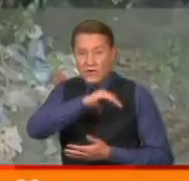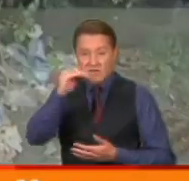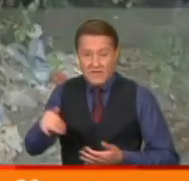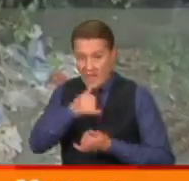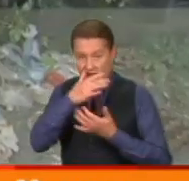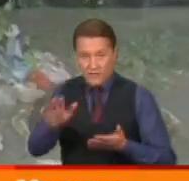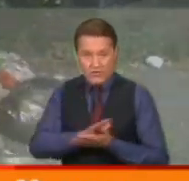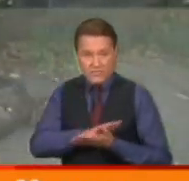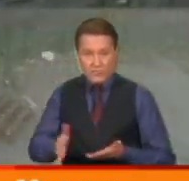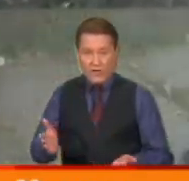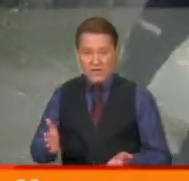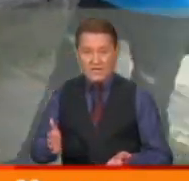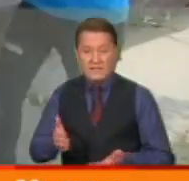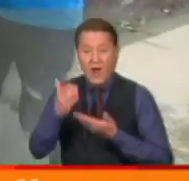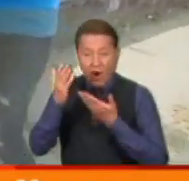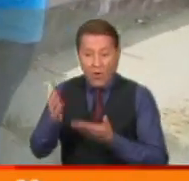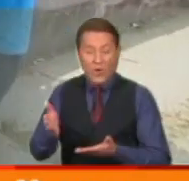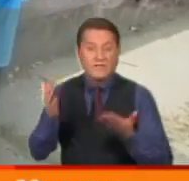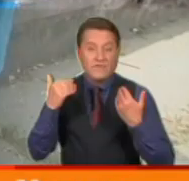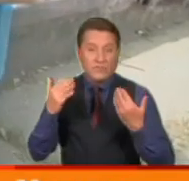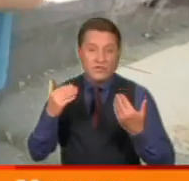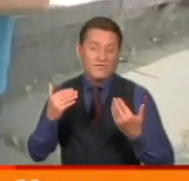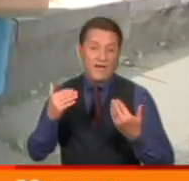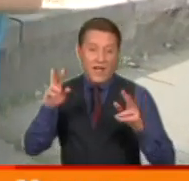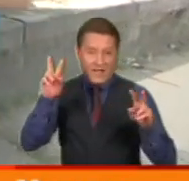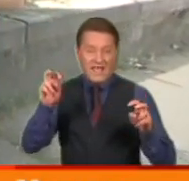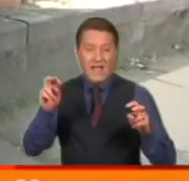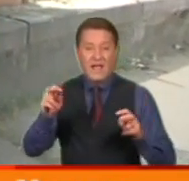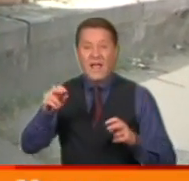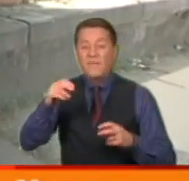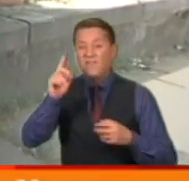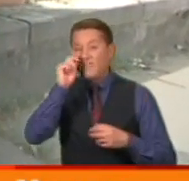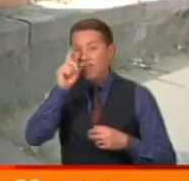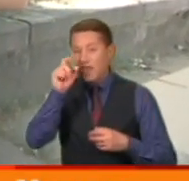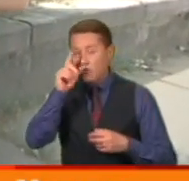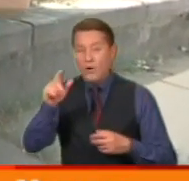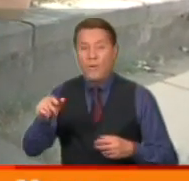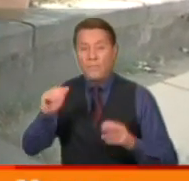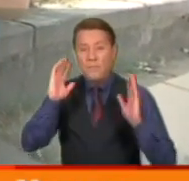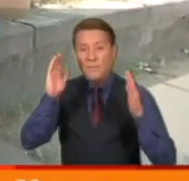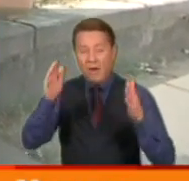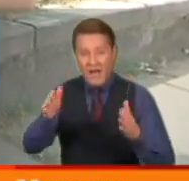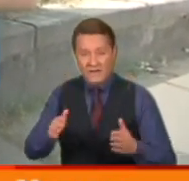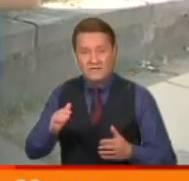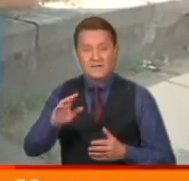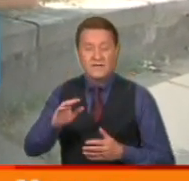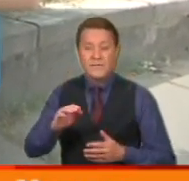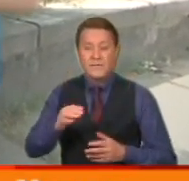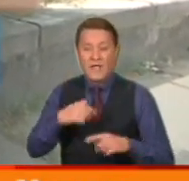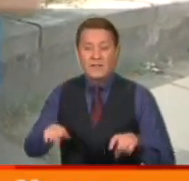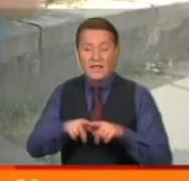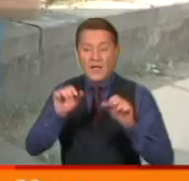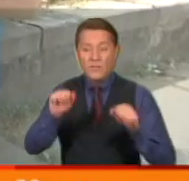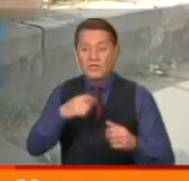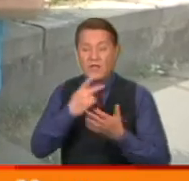сміттям. Ось він, якраз, бачите, відпочиває у тіньку. Це вже гідропарк, одне з найпопулярніших місць відпочинку киян. І таке тут